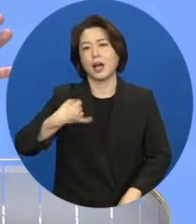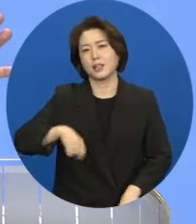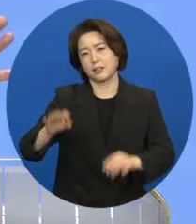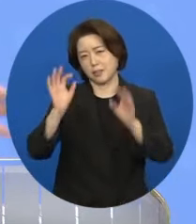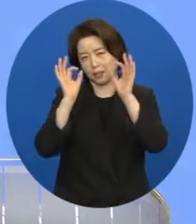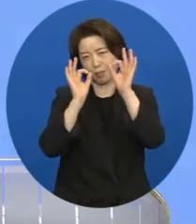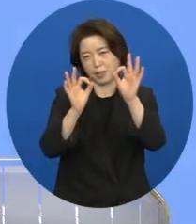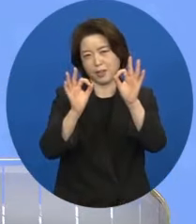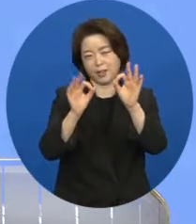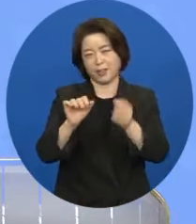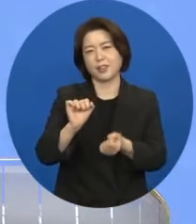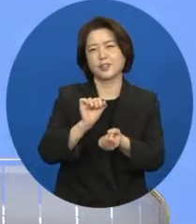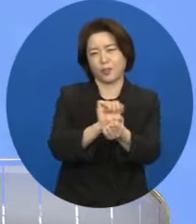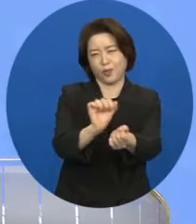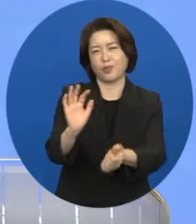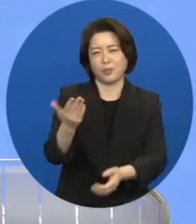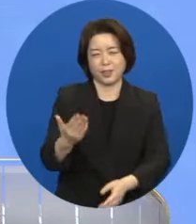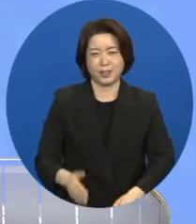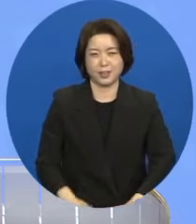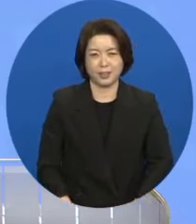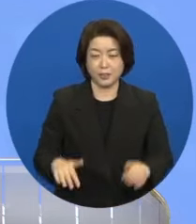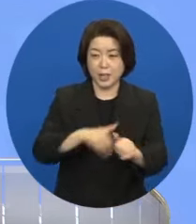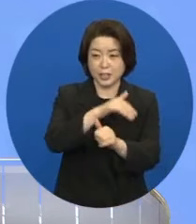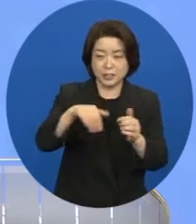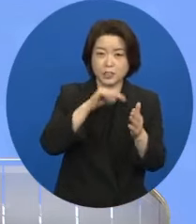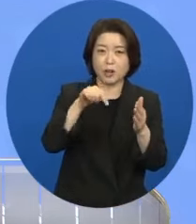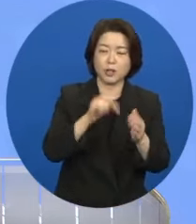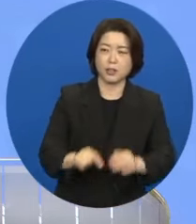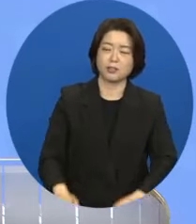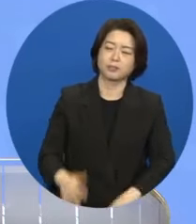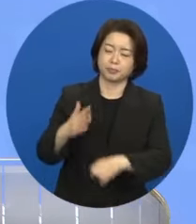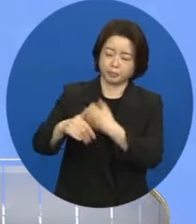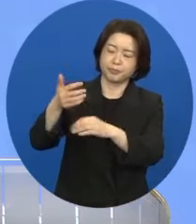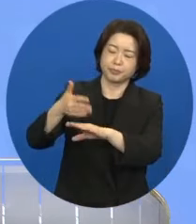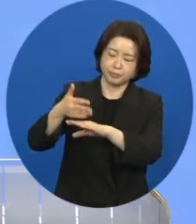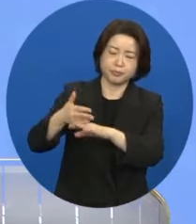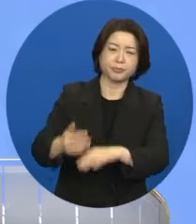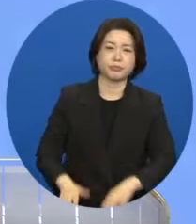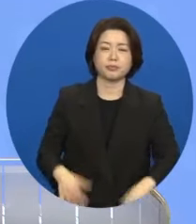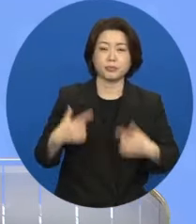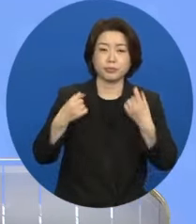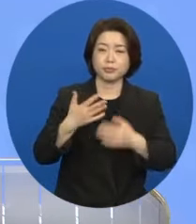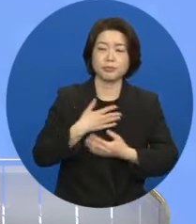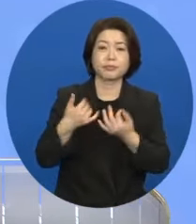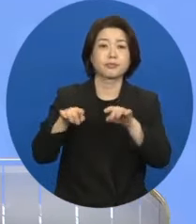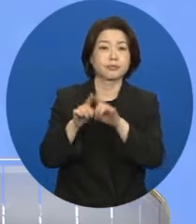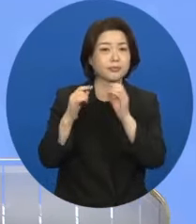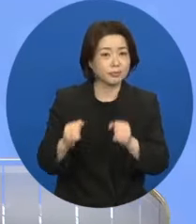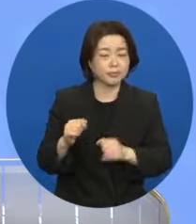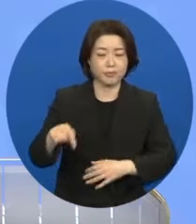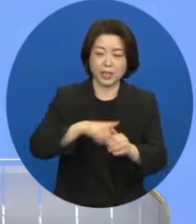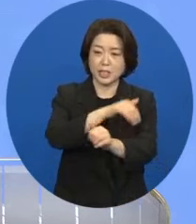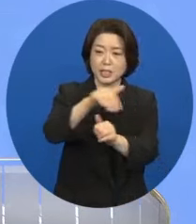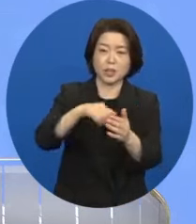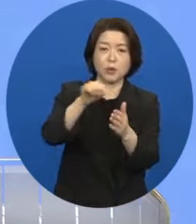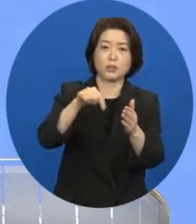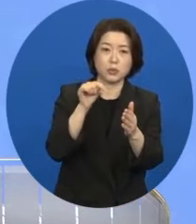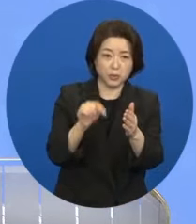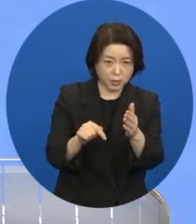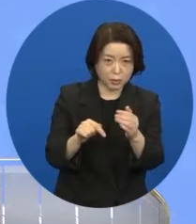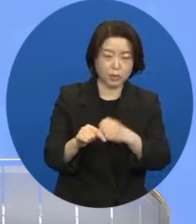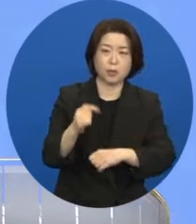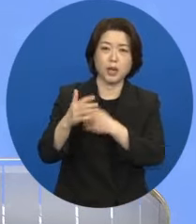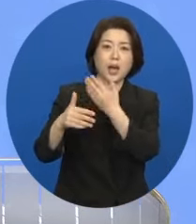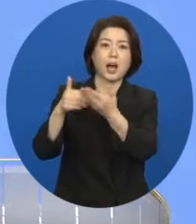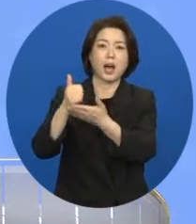들에게 근데 그 상황 가운데 하나님 감사합니다 여전히 나와 함께하시고이 상황 가운데서도